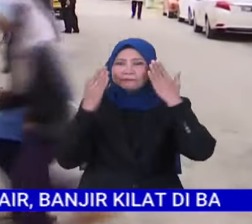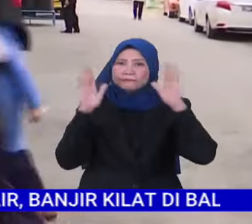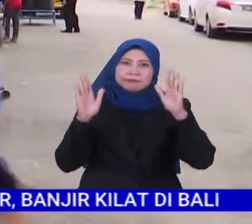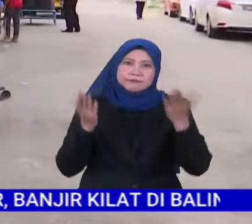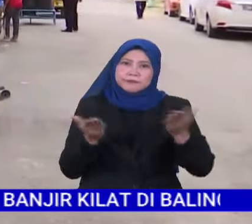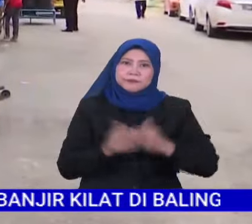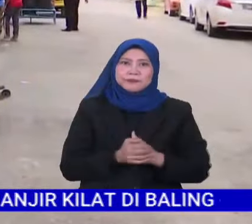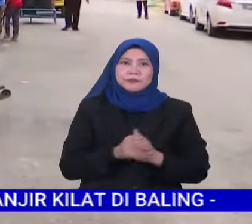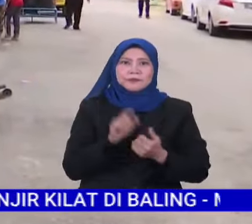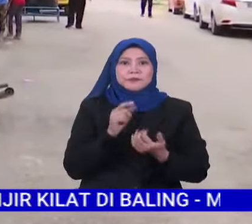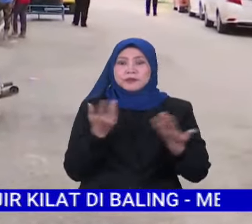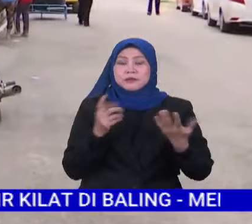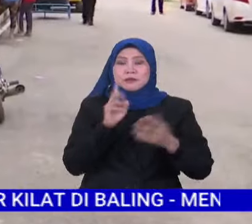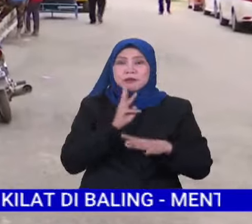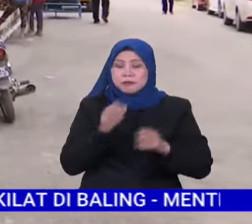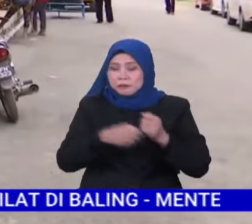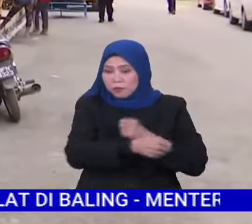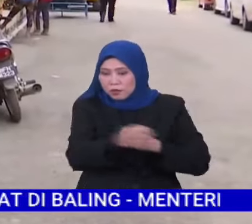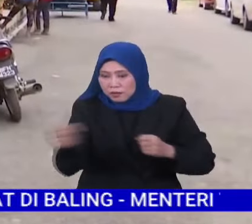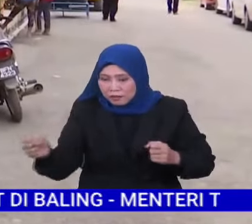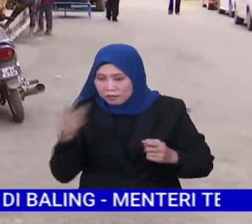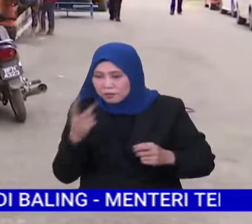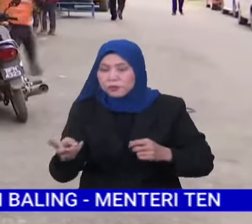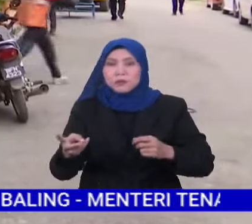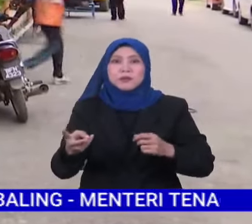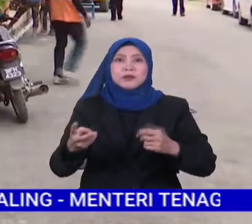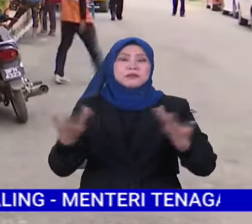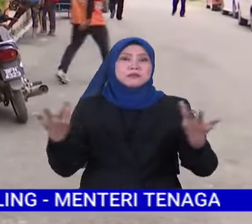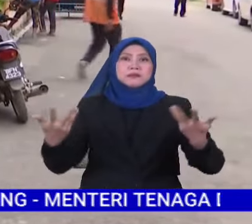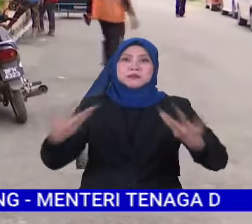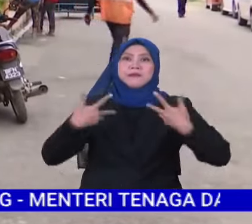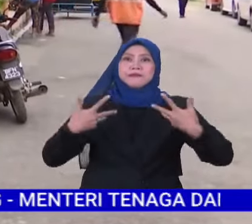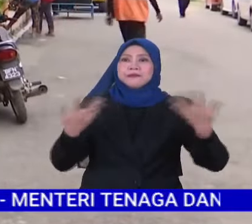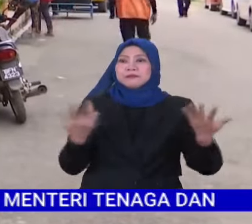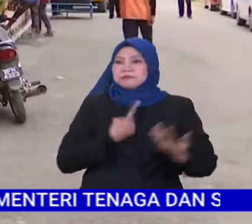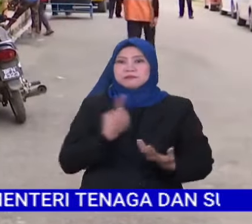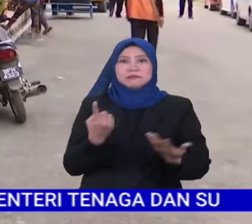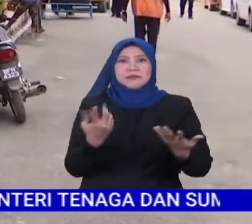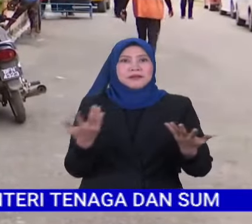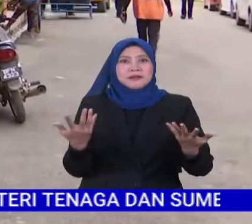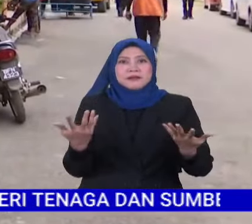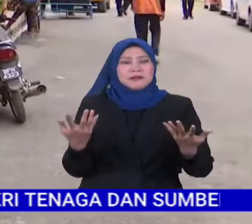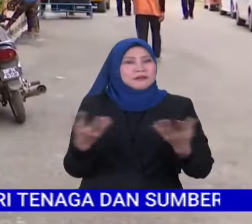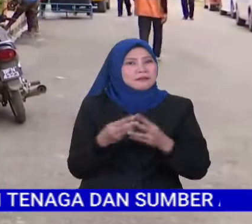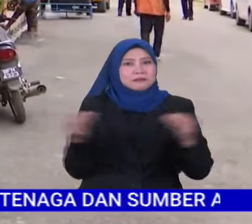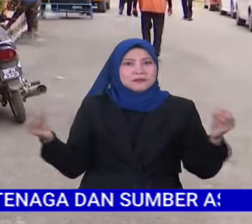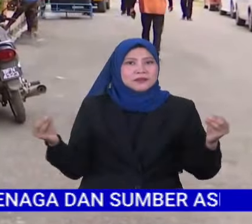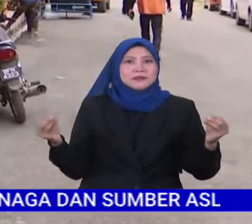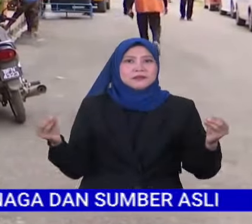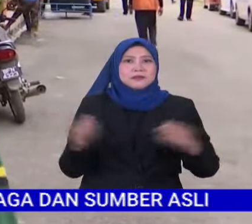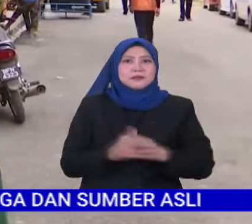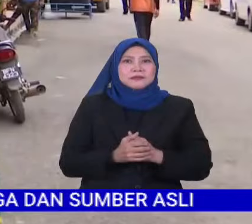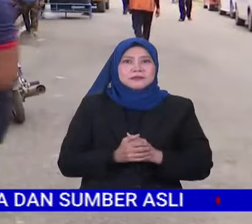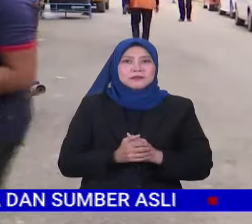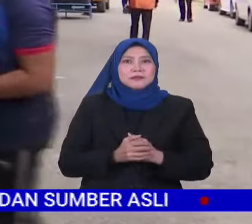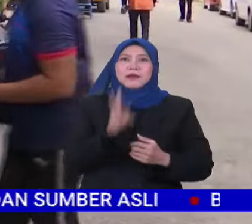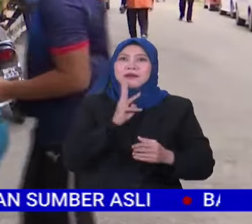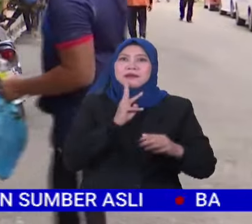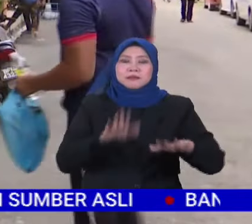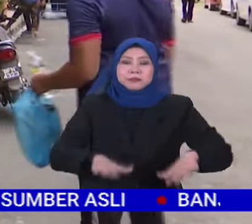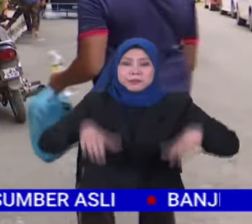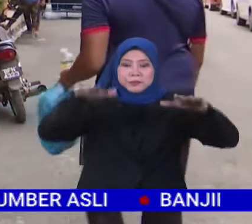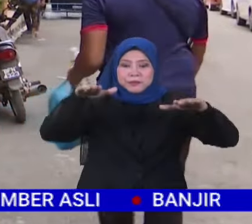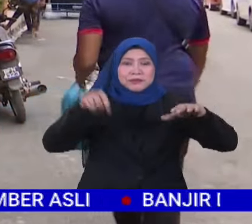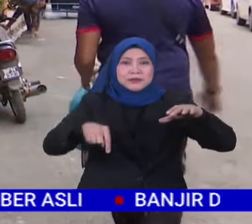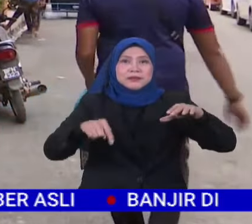Oh ya megavideo buku apa-apa cyclocross lesbian Danger pakai sabuk